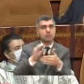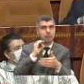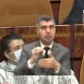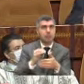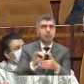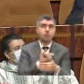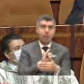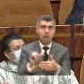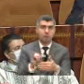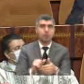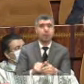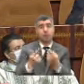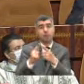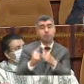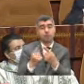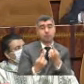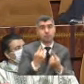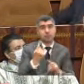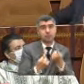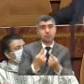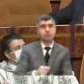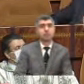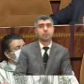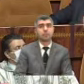لا سيما وانه خلف مجموعه من